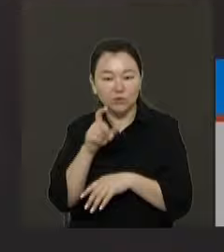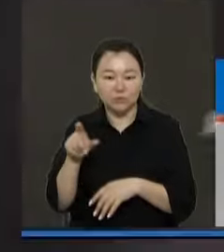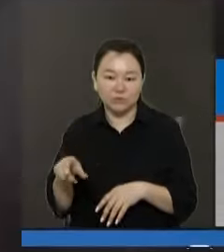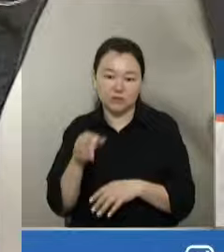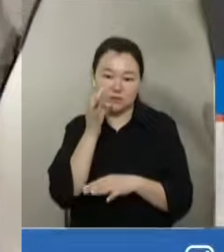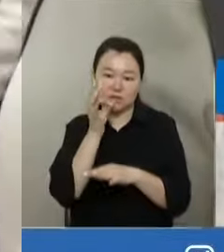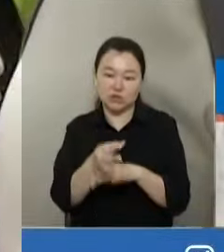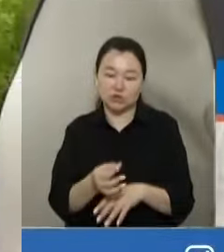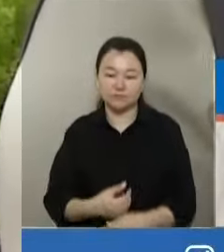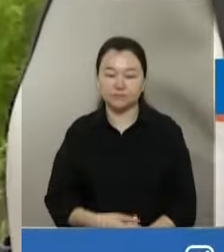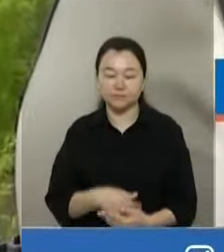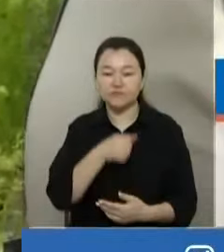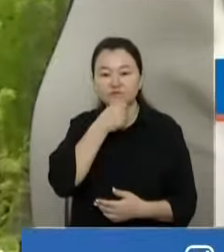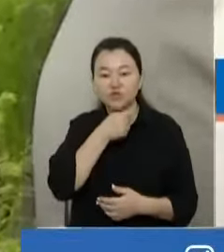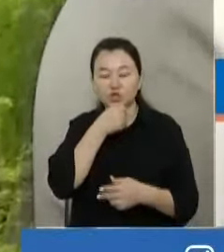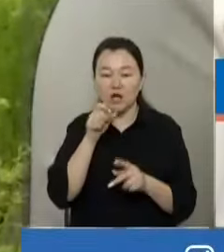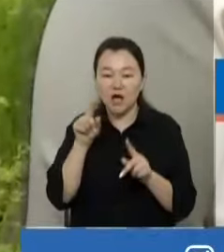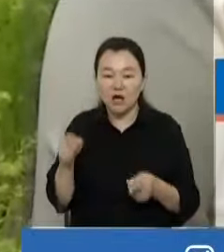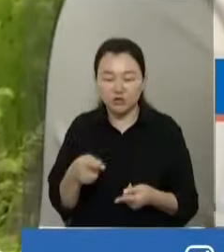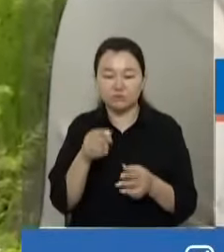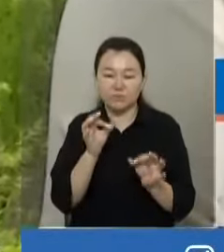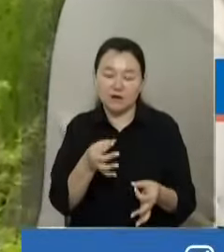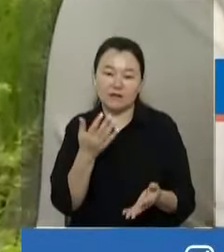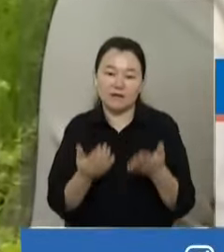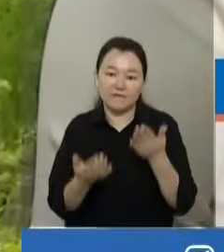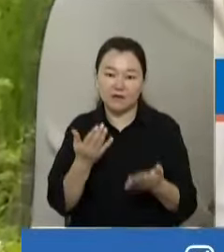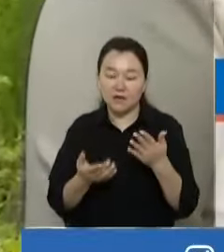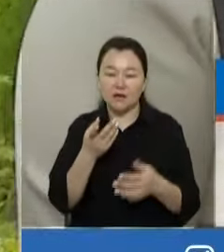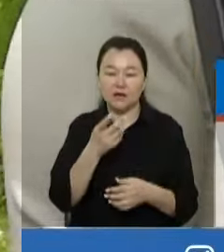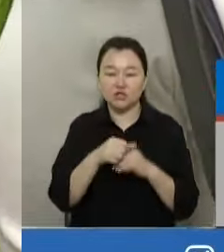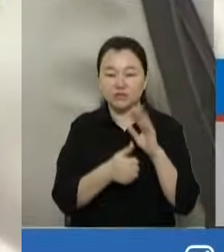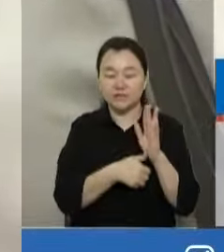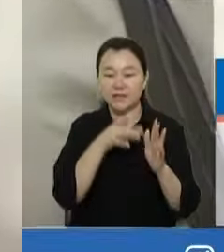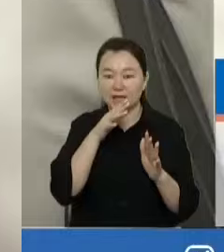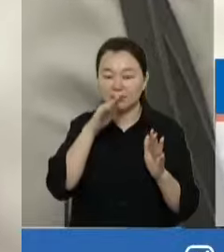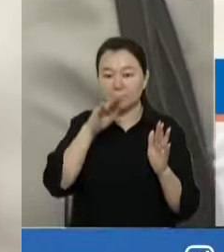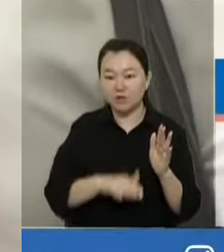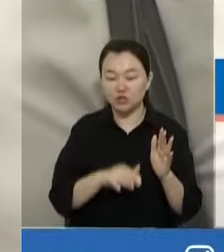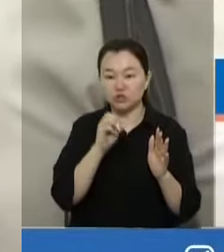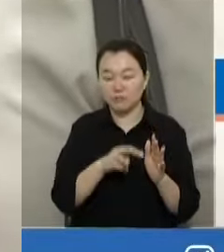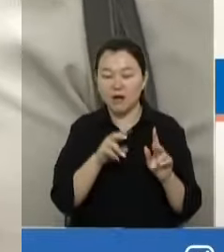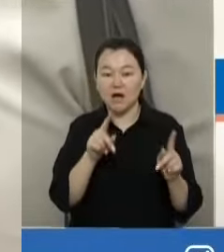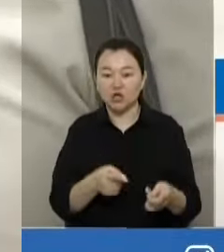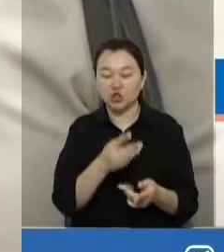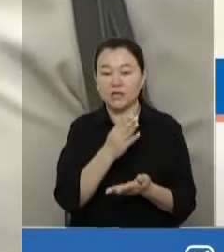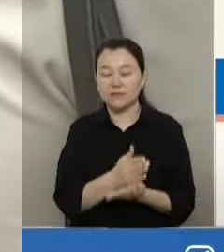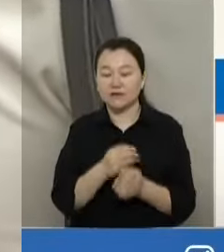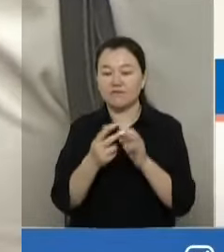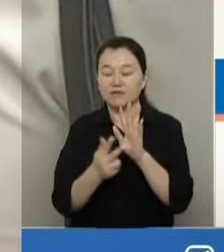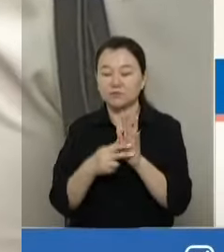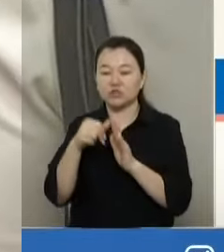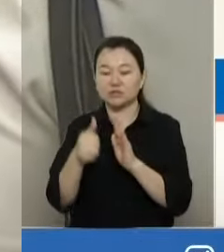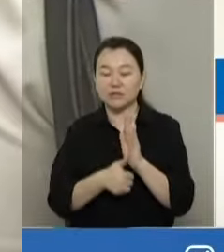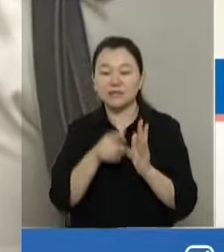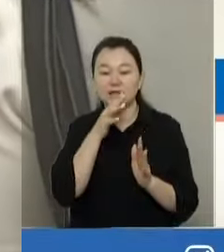айтады. Базарасын ограничение болған дұрыс шығар. 16 жастан төмен болса, ограничение болса, 16 жастан